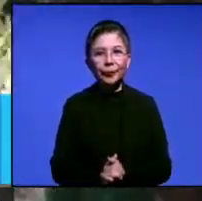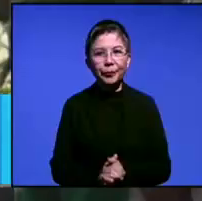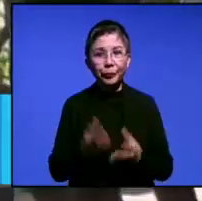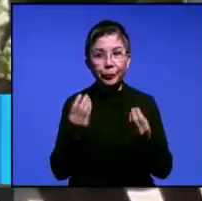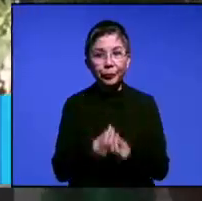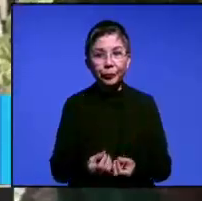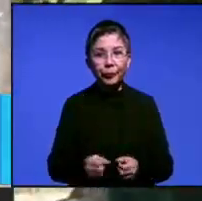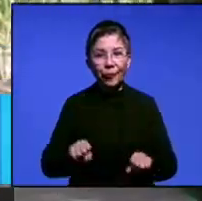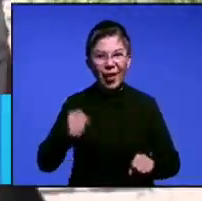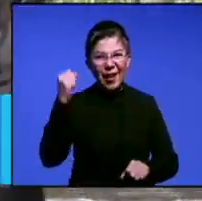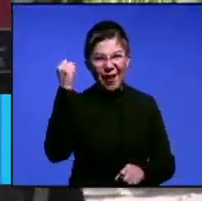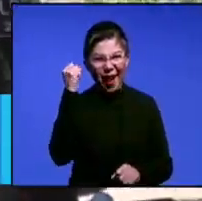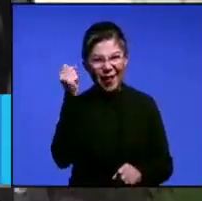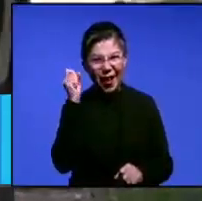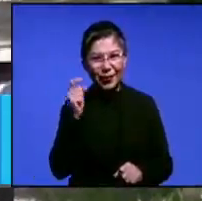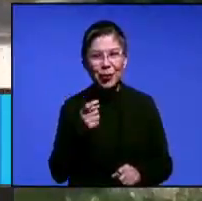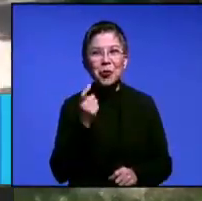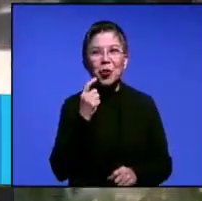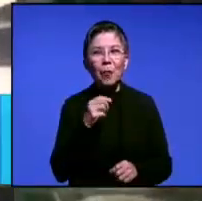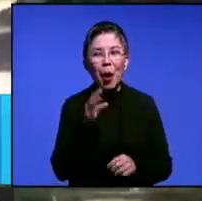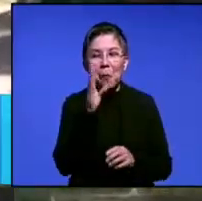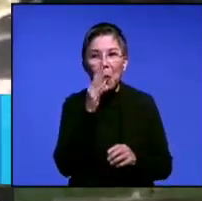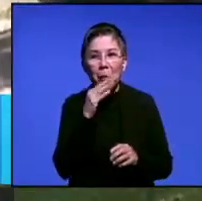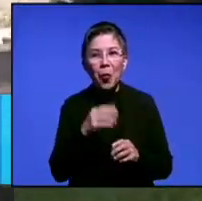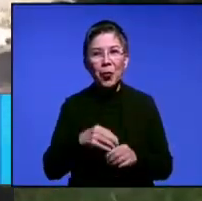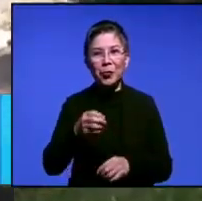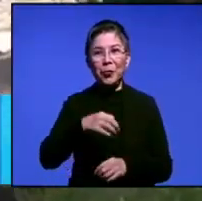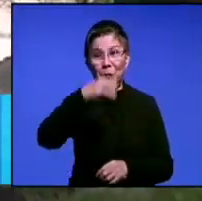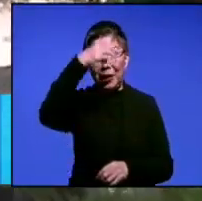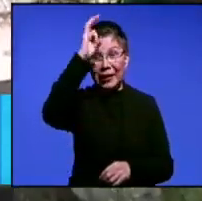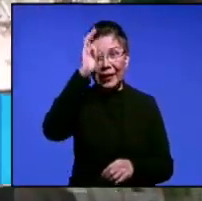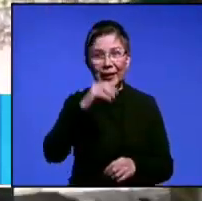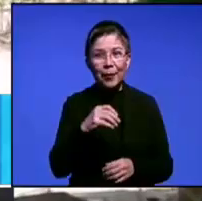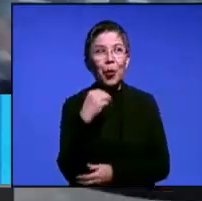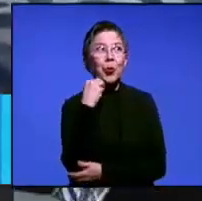Sejumlah pengendara nakal juga mencoba mengelabui polisi dengan cara menunggu razia selesai